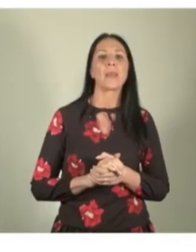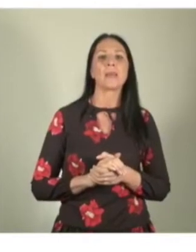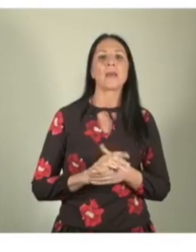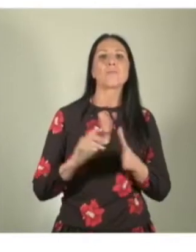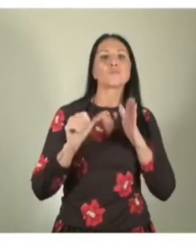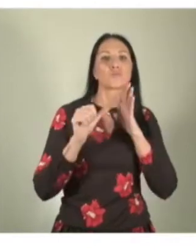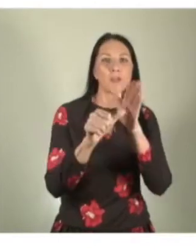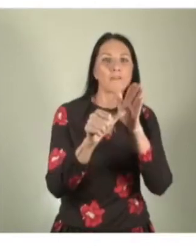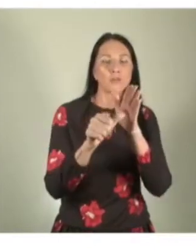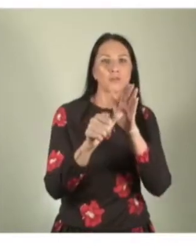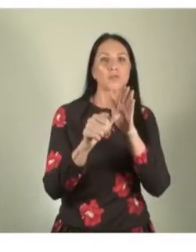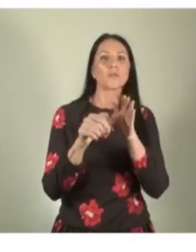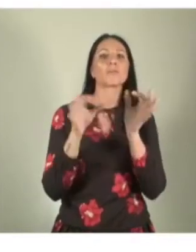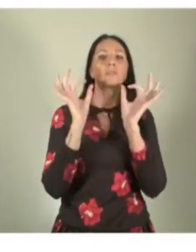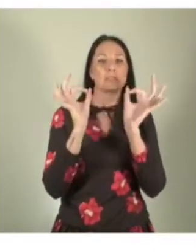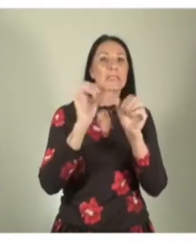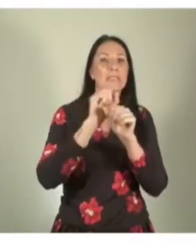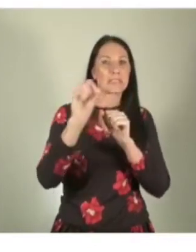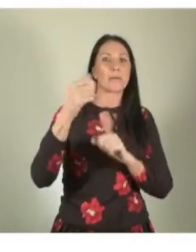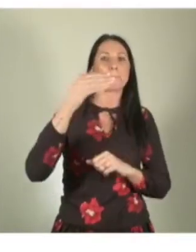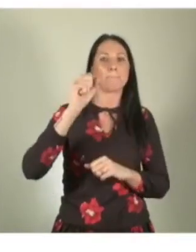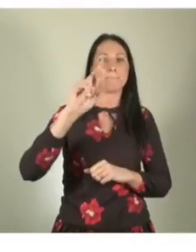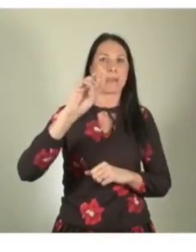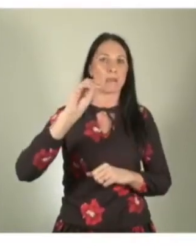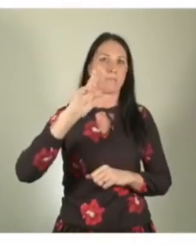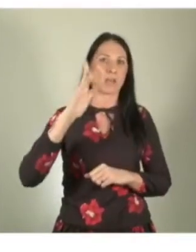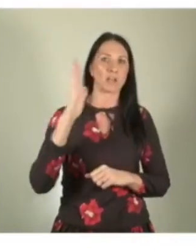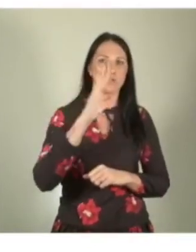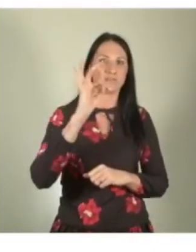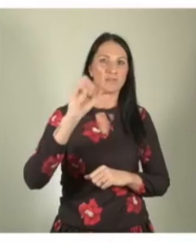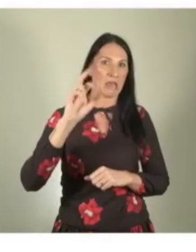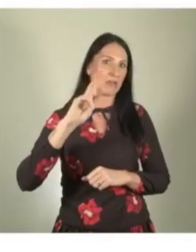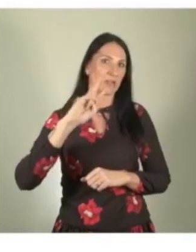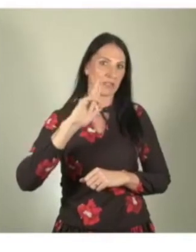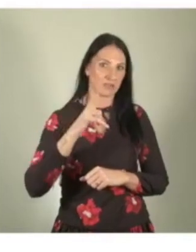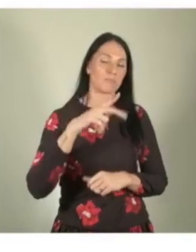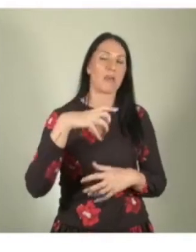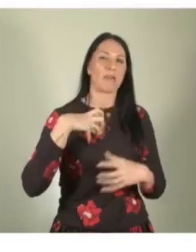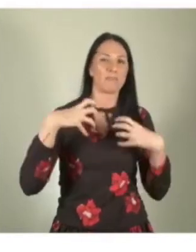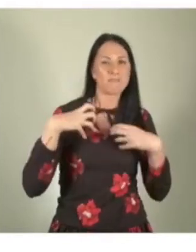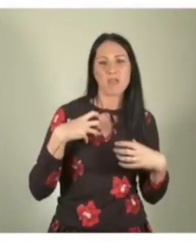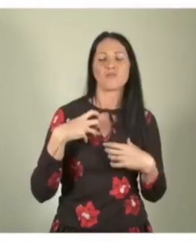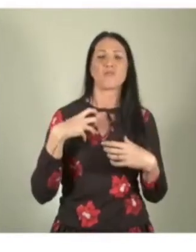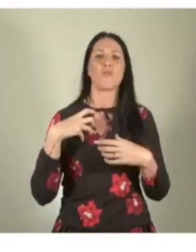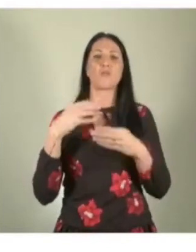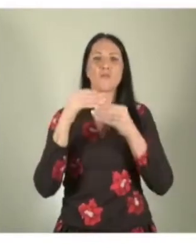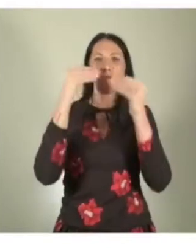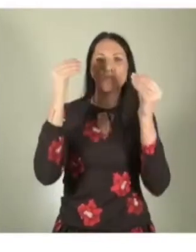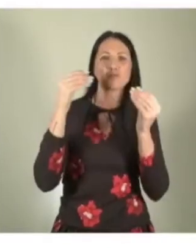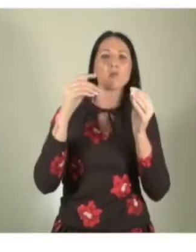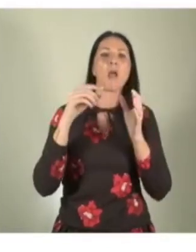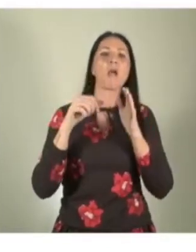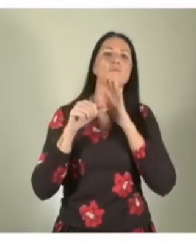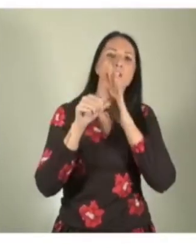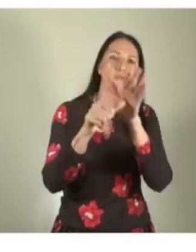Kultury jest obecny tutaj pan Marek Sztark, niezależny menadżer kultury, animator rozwoju lokalnego, przewodniczący Społecznej